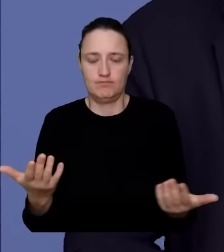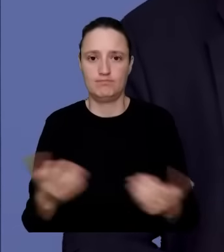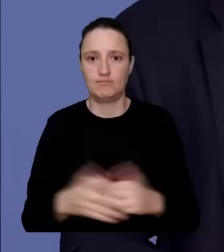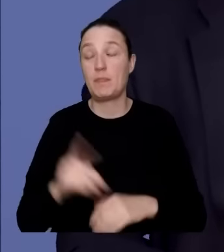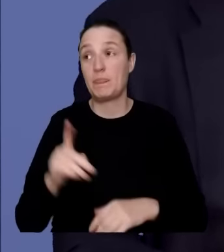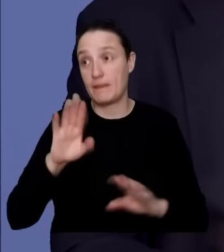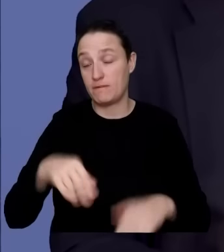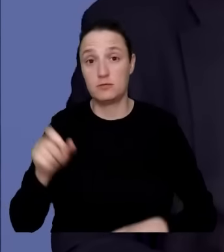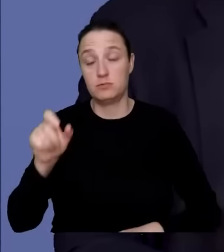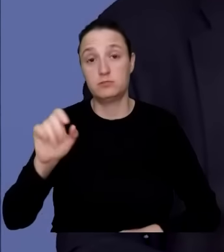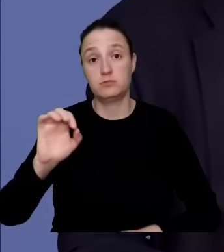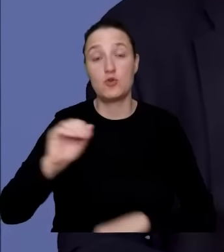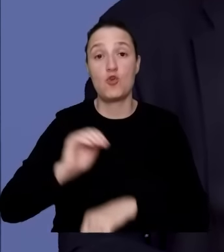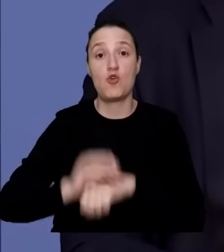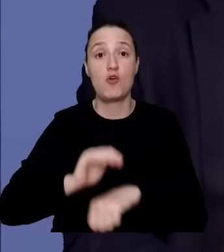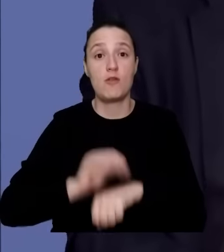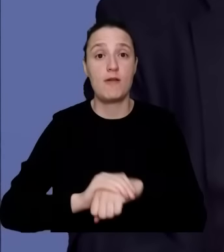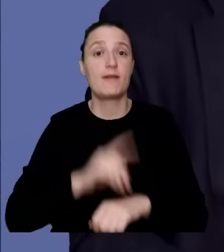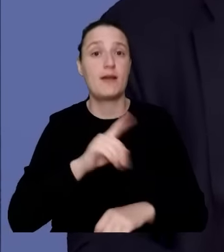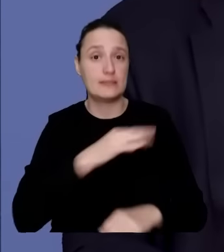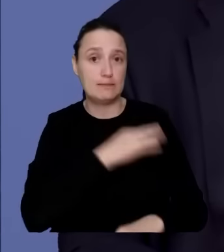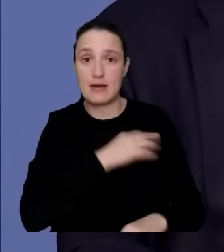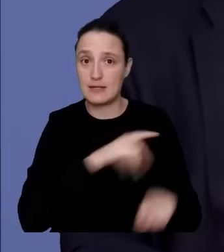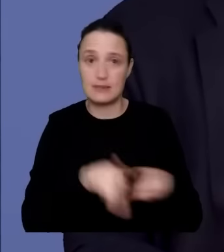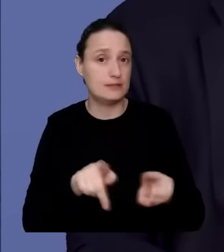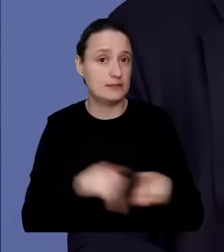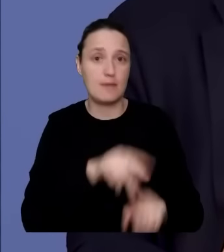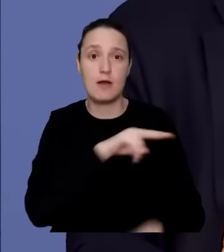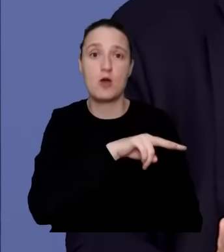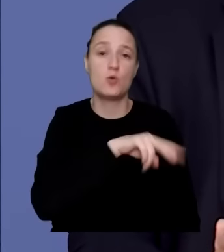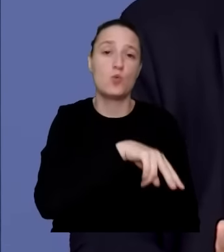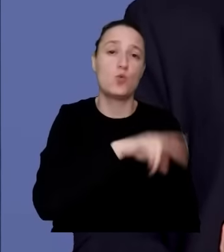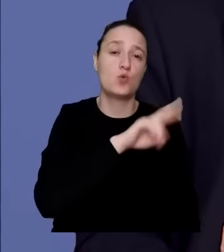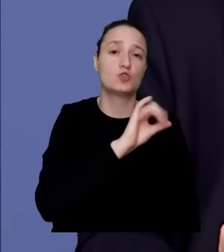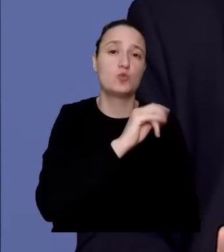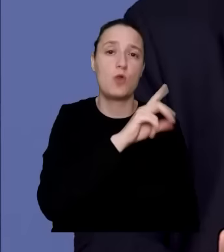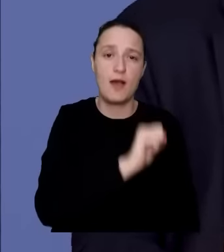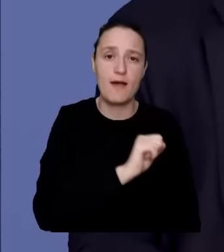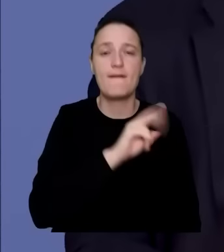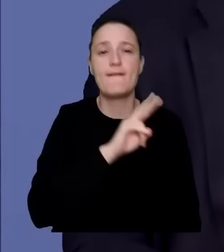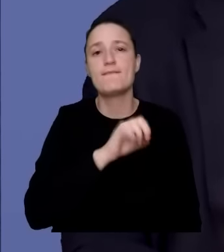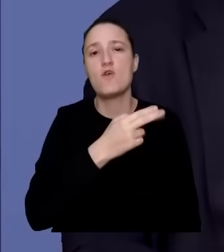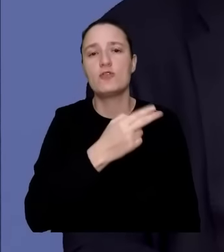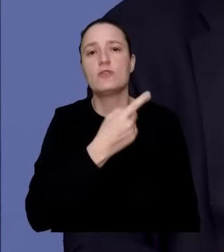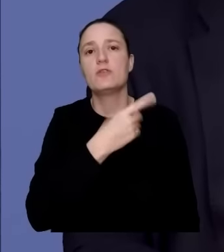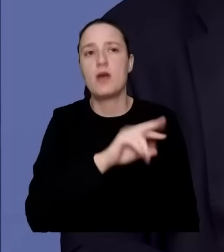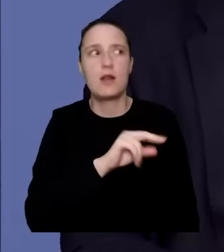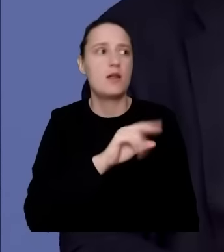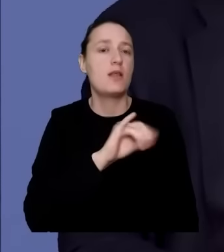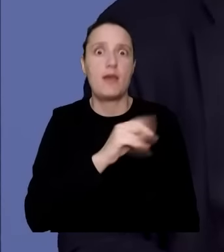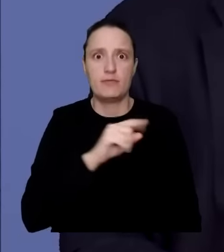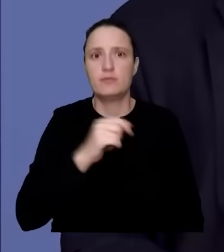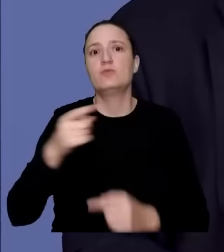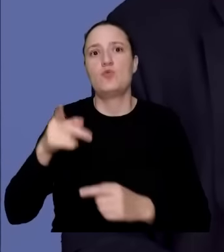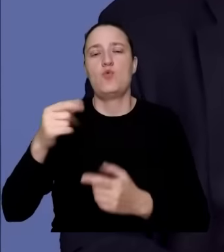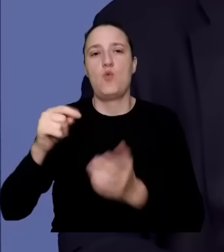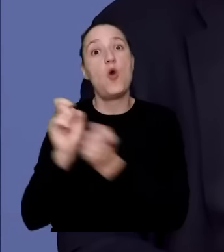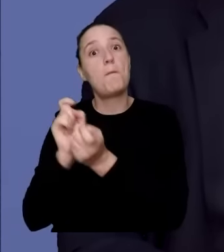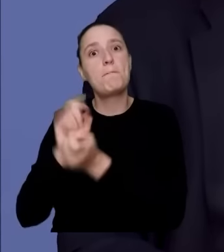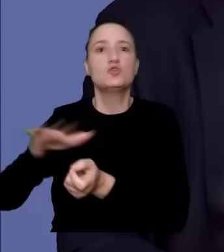partyjny ursuli wlen dzisiaj opozycję wsadza do więzienia zapowiada dalszy ciąg